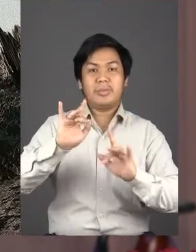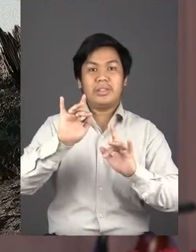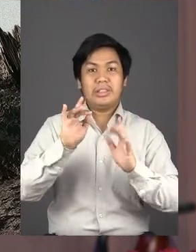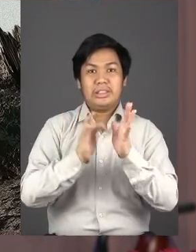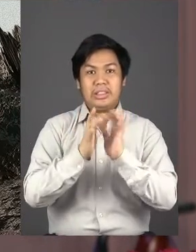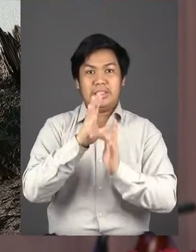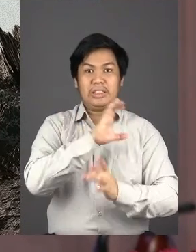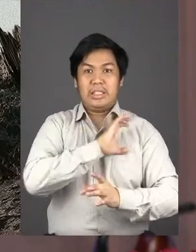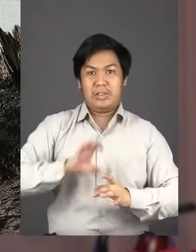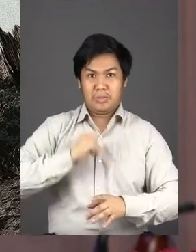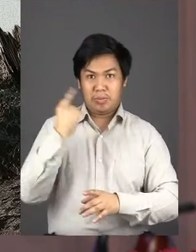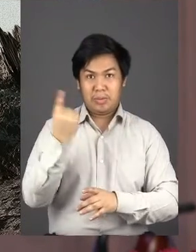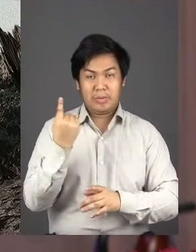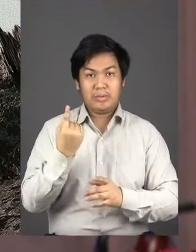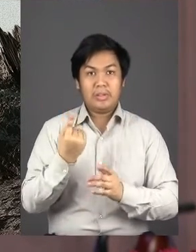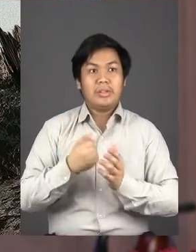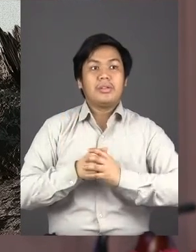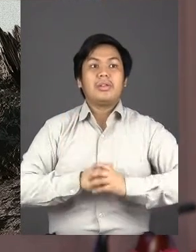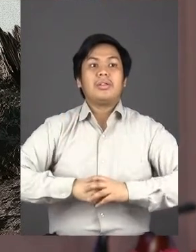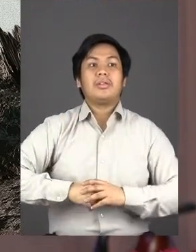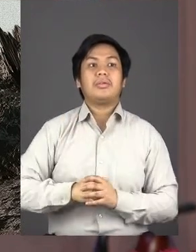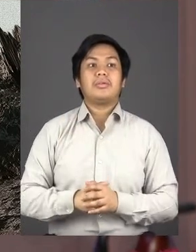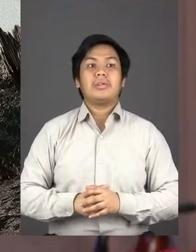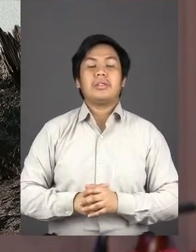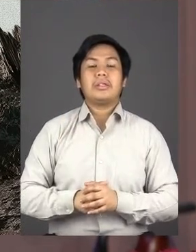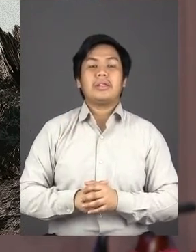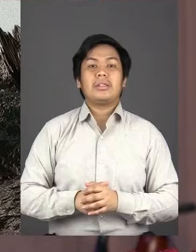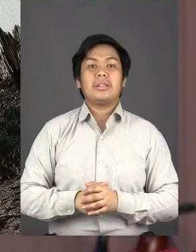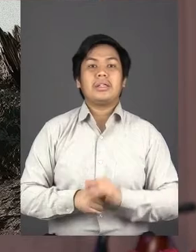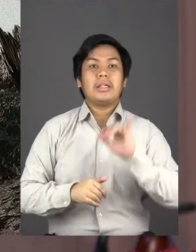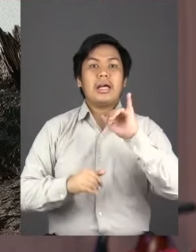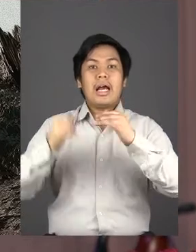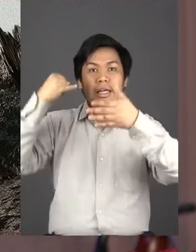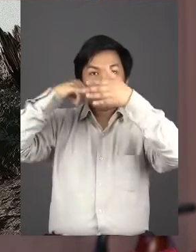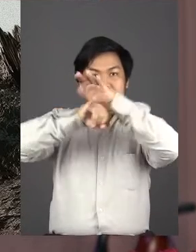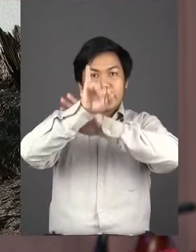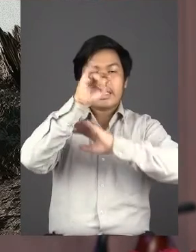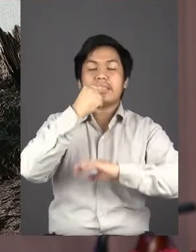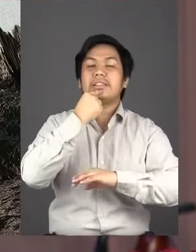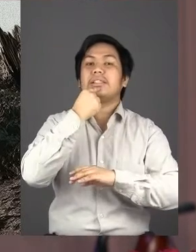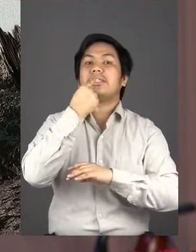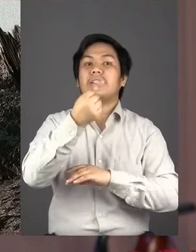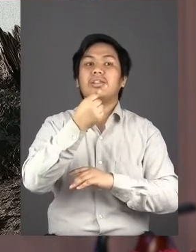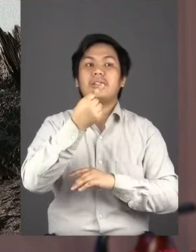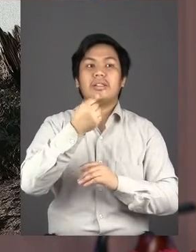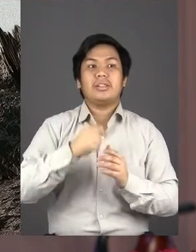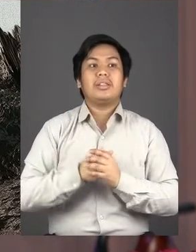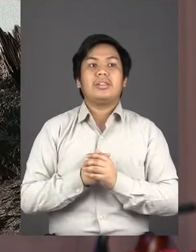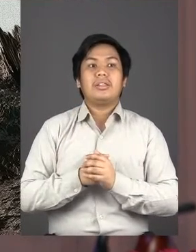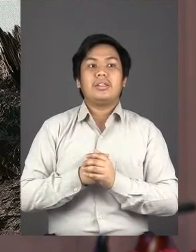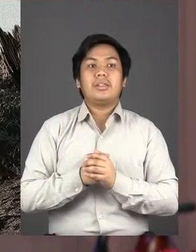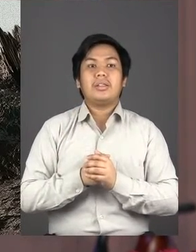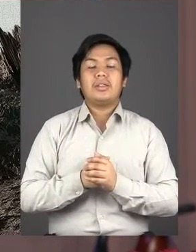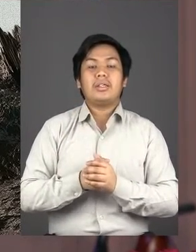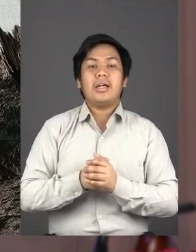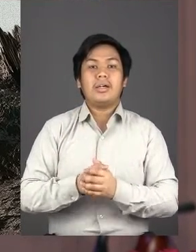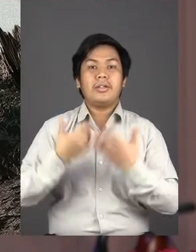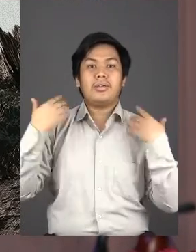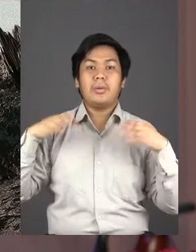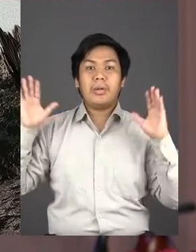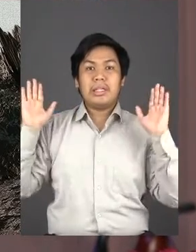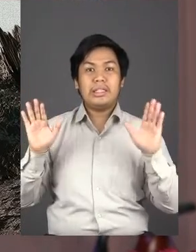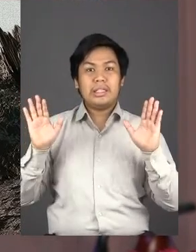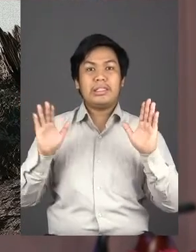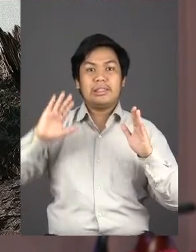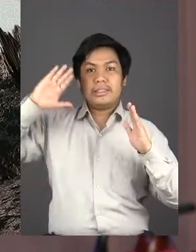mercy. Pero nung dinescribe ni Isaiah sa Isaiah chapter 6, nung umawit yung mga